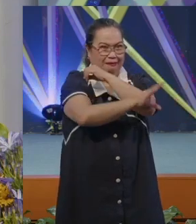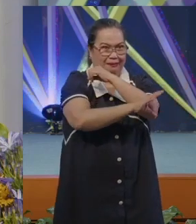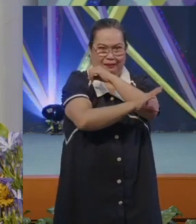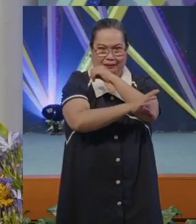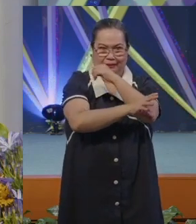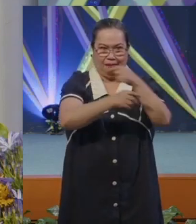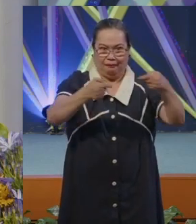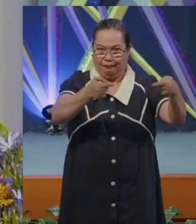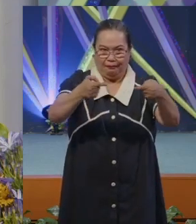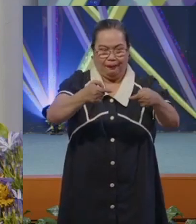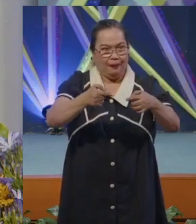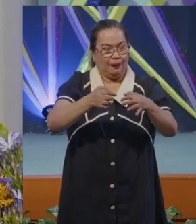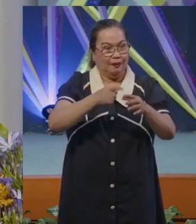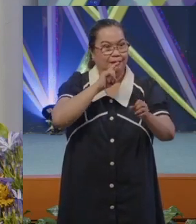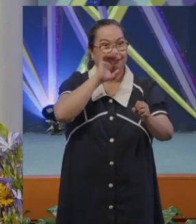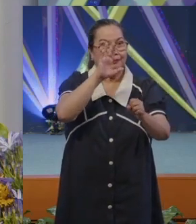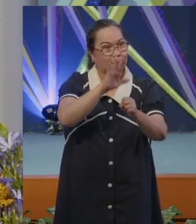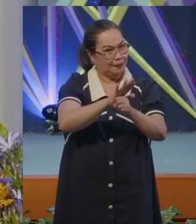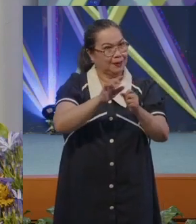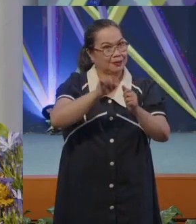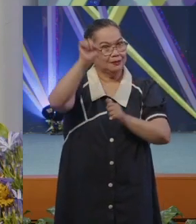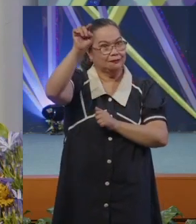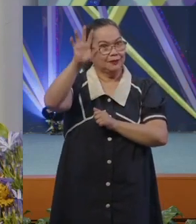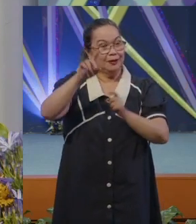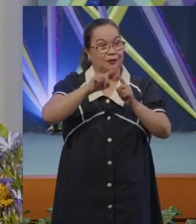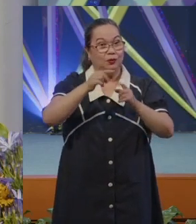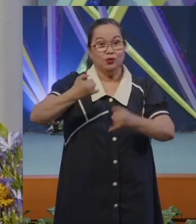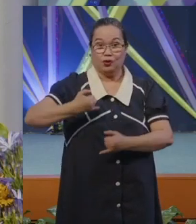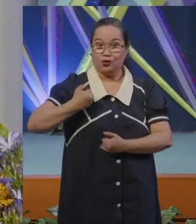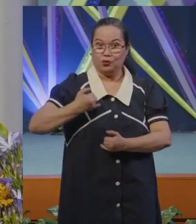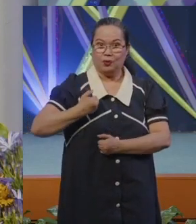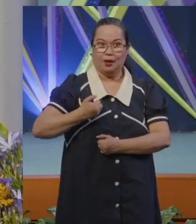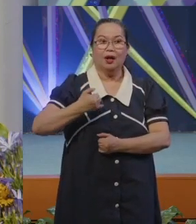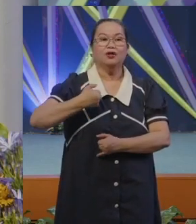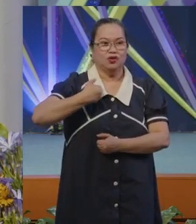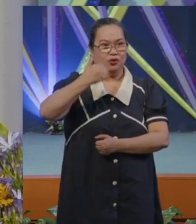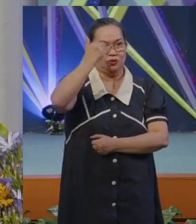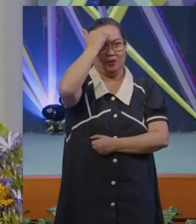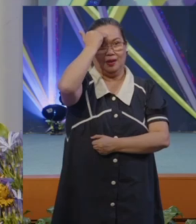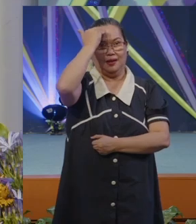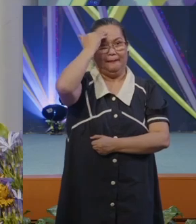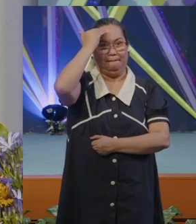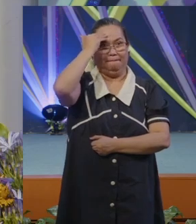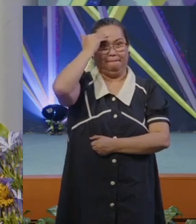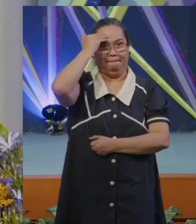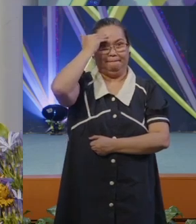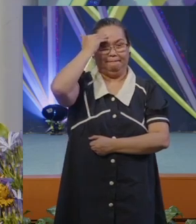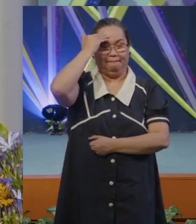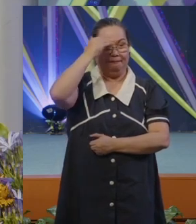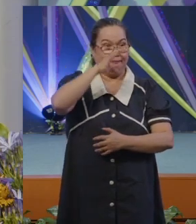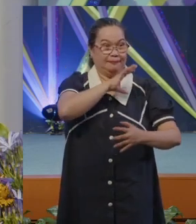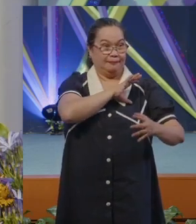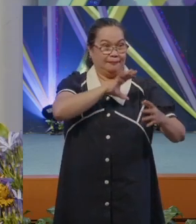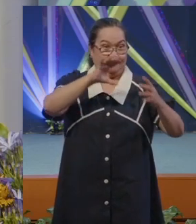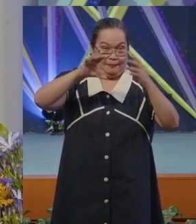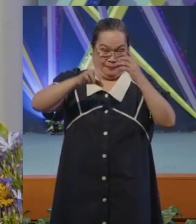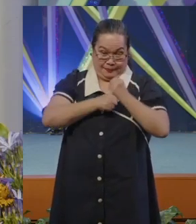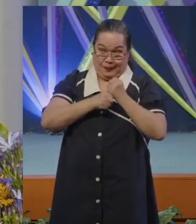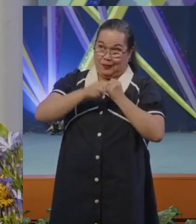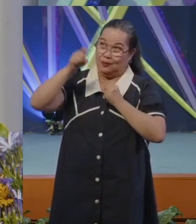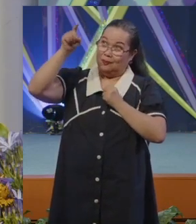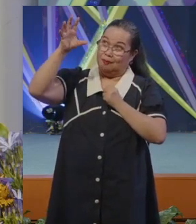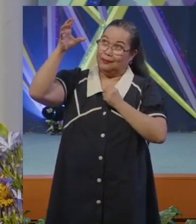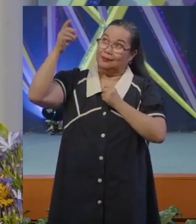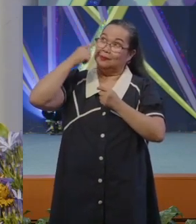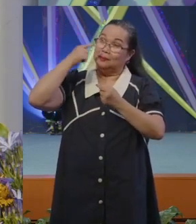than yourselves. Yun ang pangako sa kanila eh. Alam ni Joshua yun. Ang kanyang confidence ay nasa pangako ng